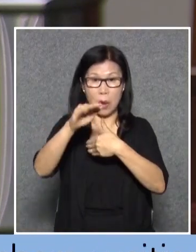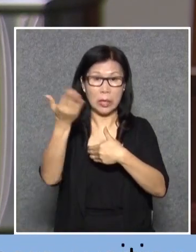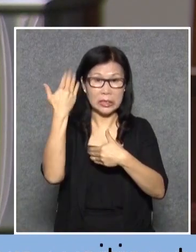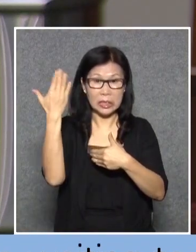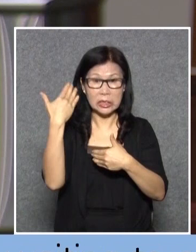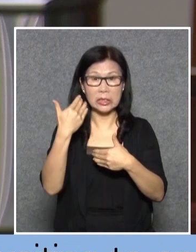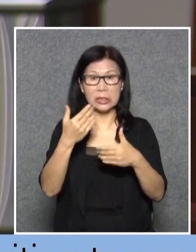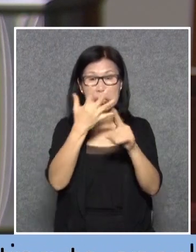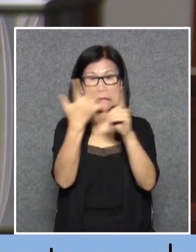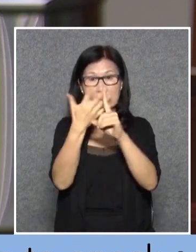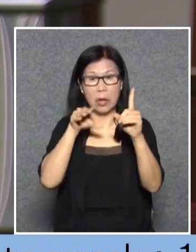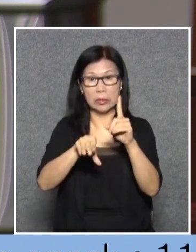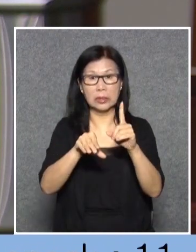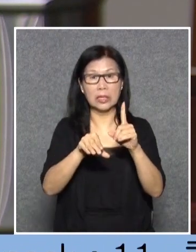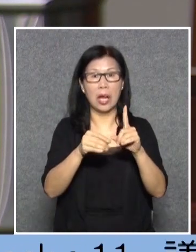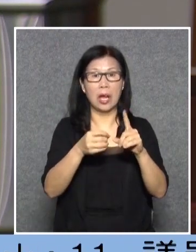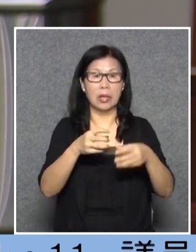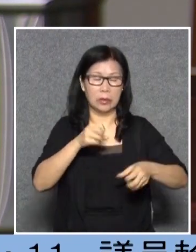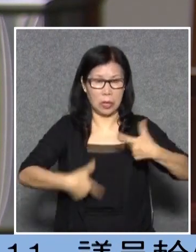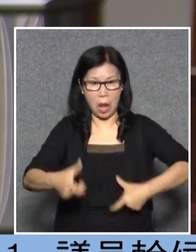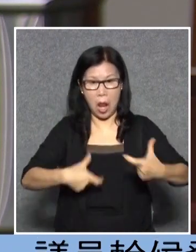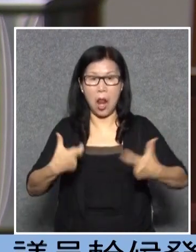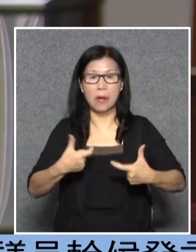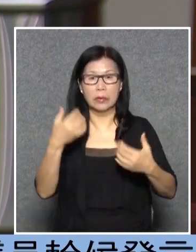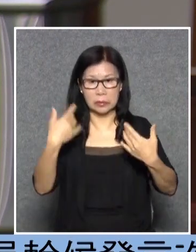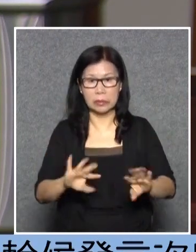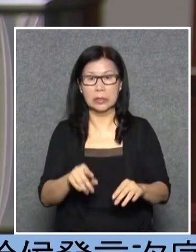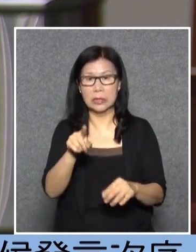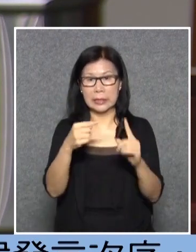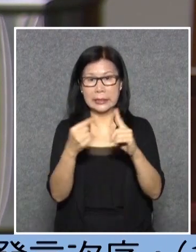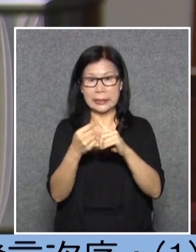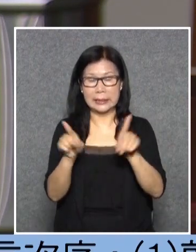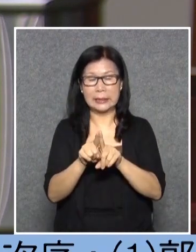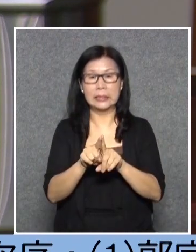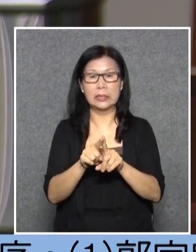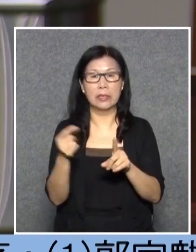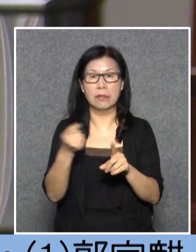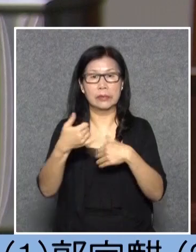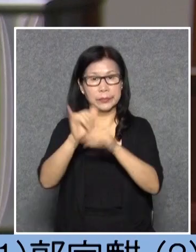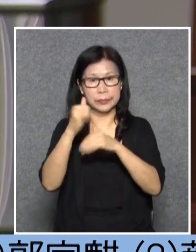前面嗰15亿已经抌落咸水海啦，是咪？所以呢啲咁嘅人系咪应该叫佢早唞呢？